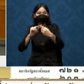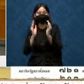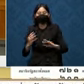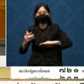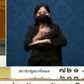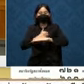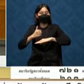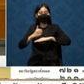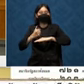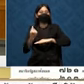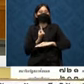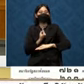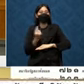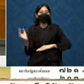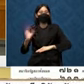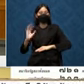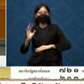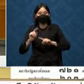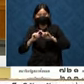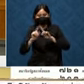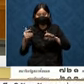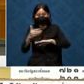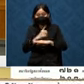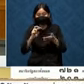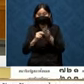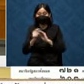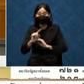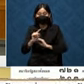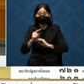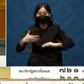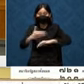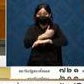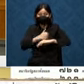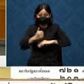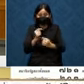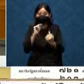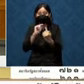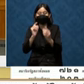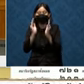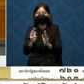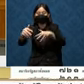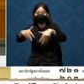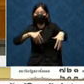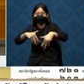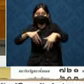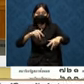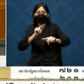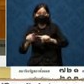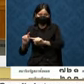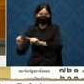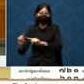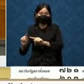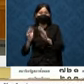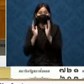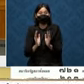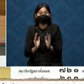ถิ่นมีอำนาจแต่กระจายอำนาจให้ท้องถิ่นหมายความถึงเอาอำนาจนั้นลงไปถึงประชาชนในท้องถิ่นนั่นก็หมายความว่าพลเมื